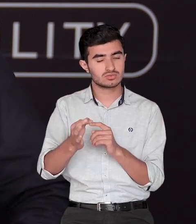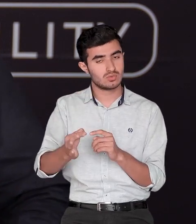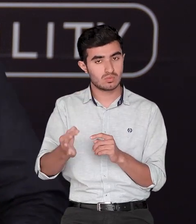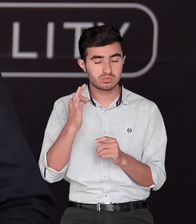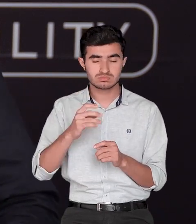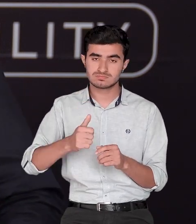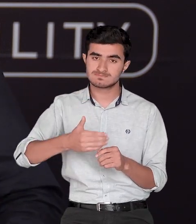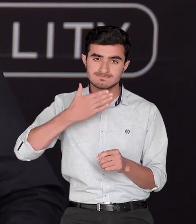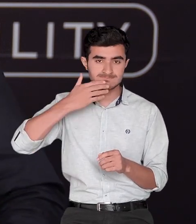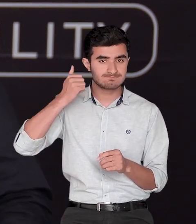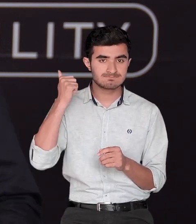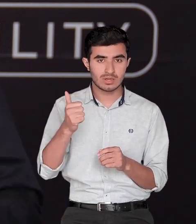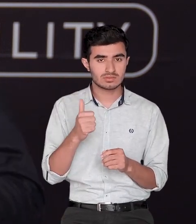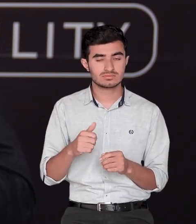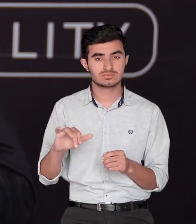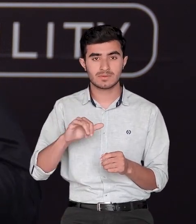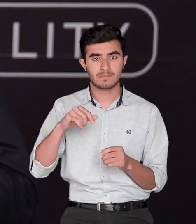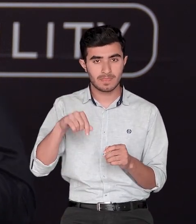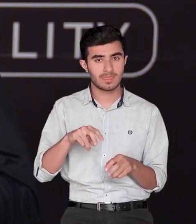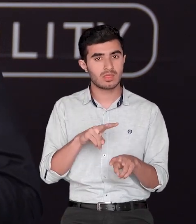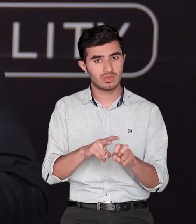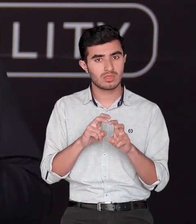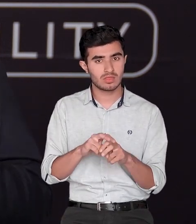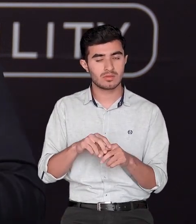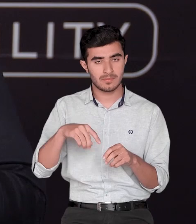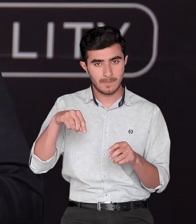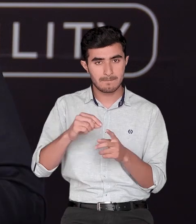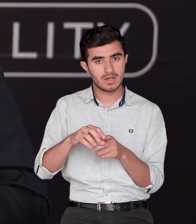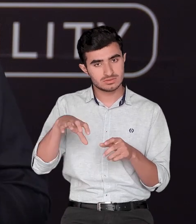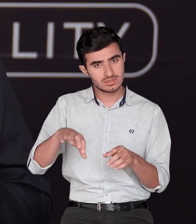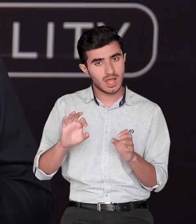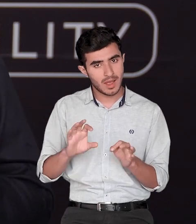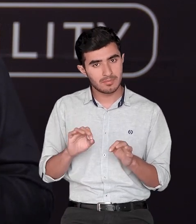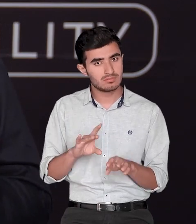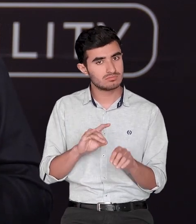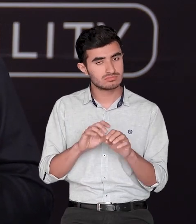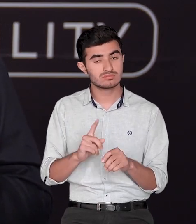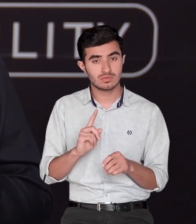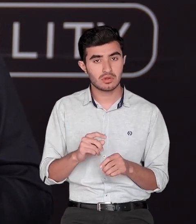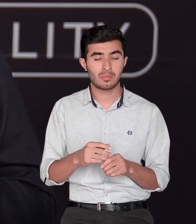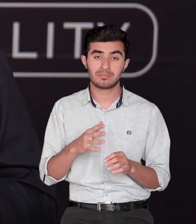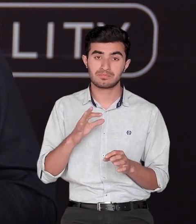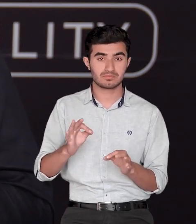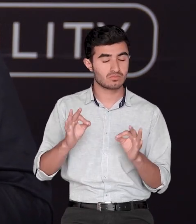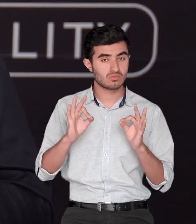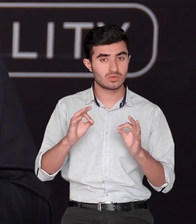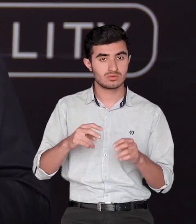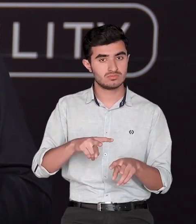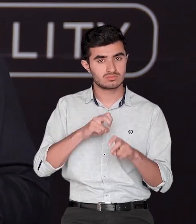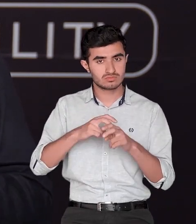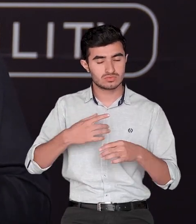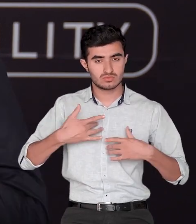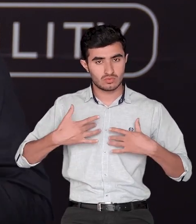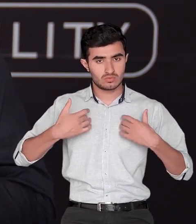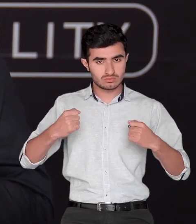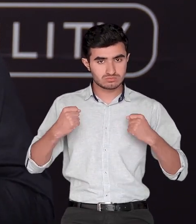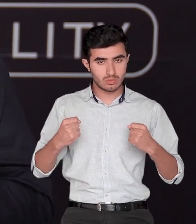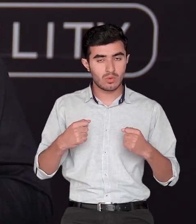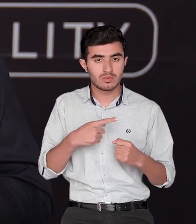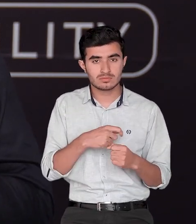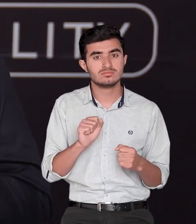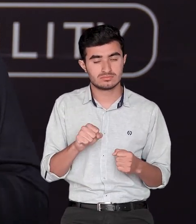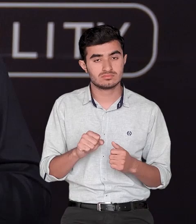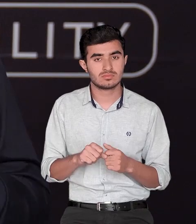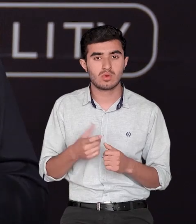मुझे अंदाज़ा था, लेकिन इस तरह का कल्चर मुझे कहीं देखने को नहीं आया। और जो हमारा लोकल हॉर्सेस थे, जो स्पेशली हमारी देसी ब्रीड